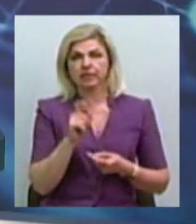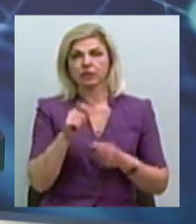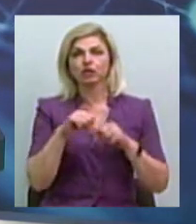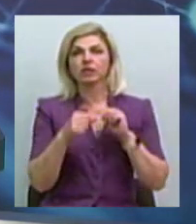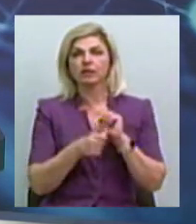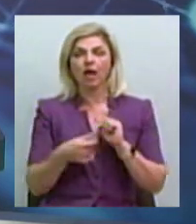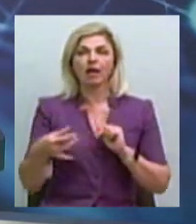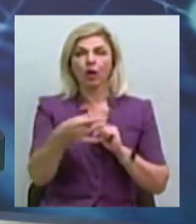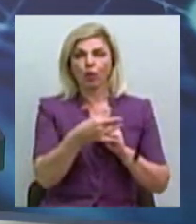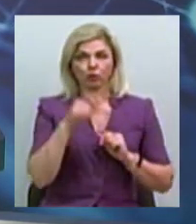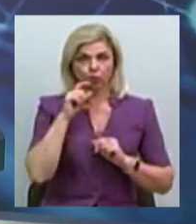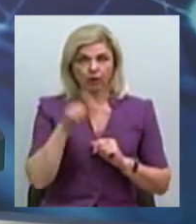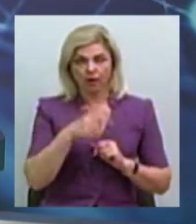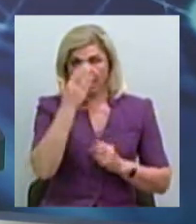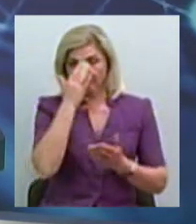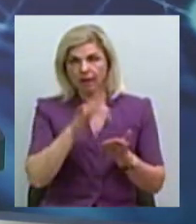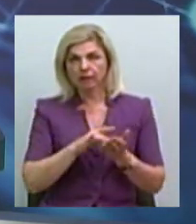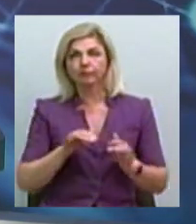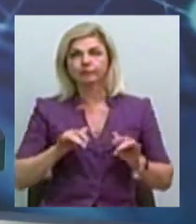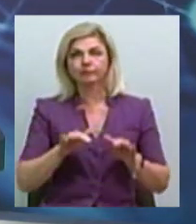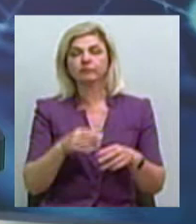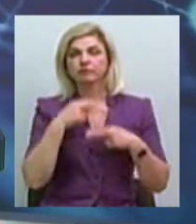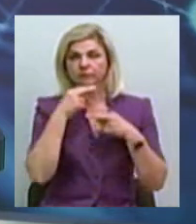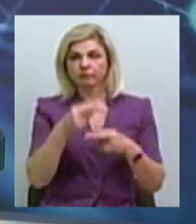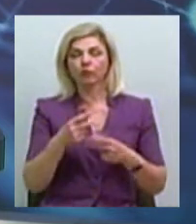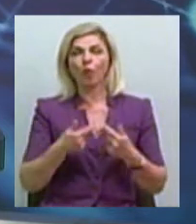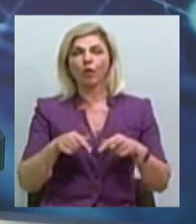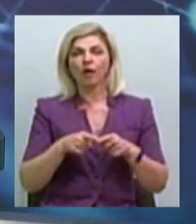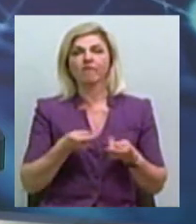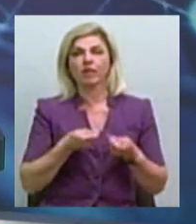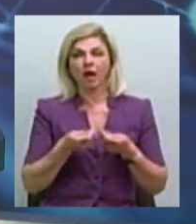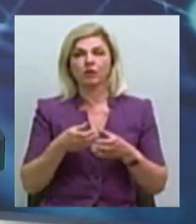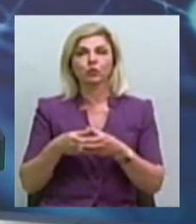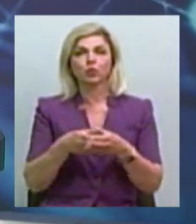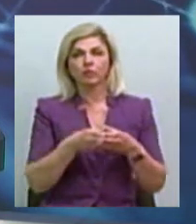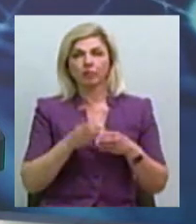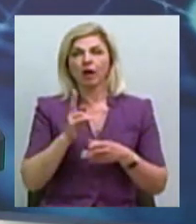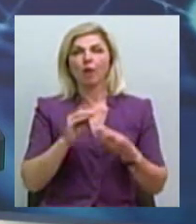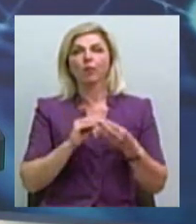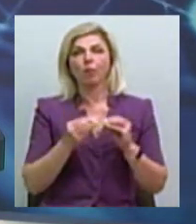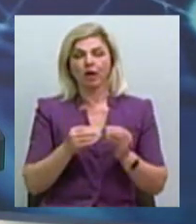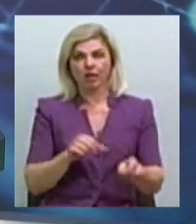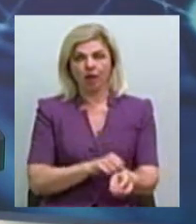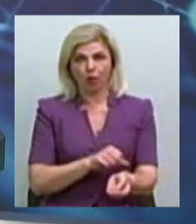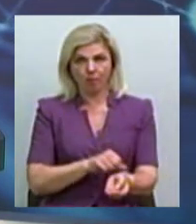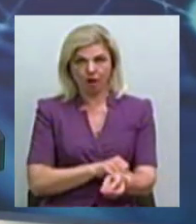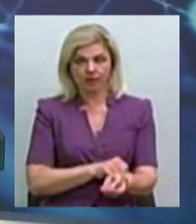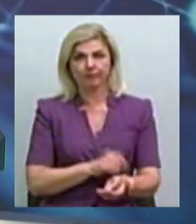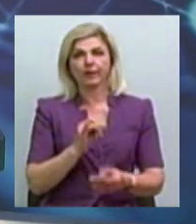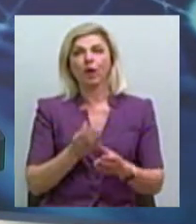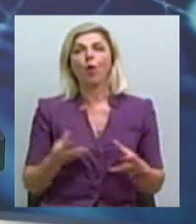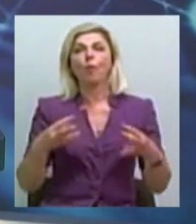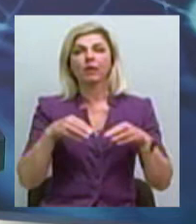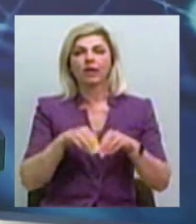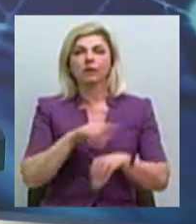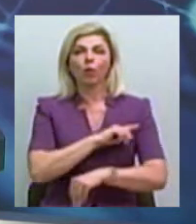України. Мета заходу – привернути увагу органів влади і суспільства до проблеми наркоманії та об'єднати